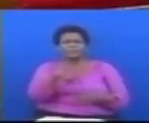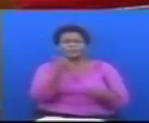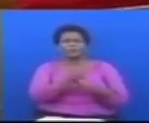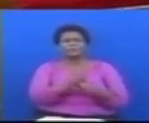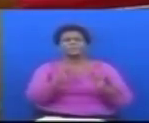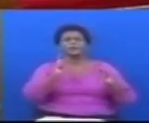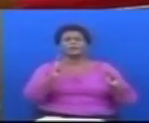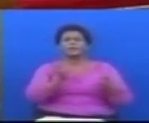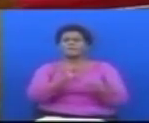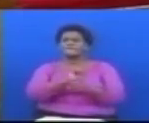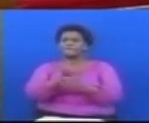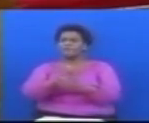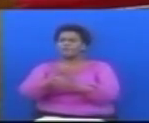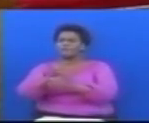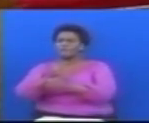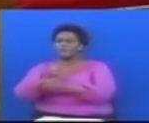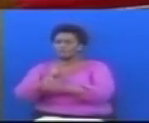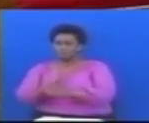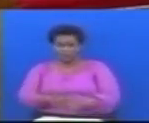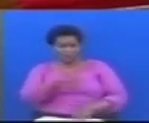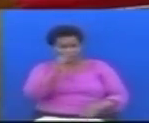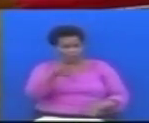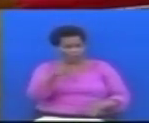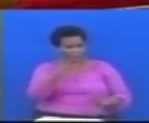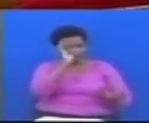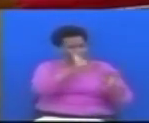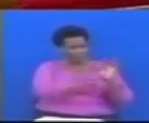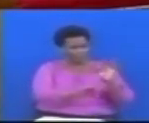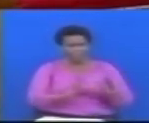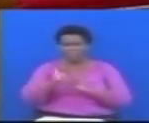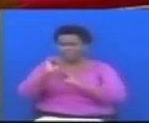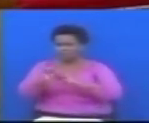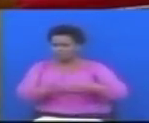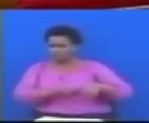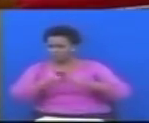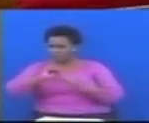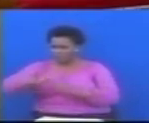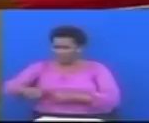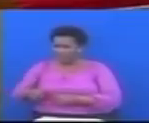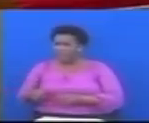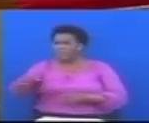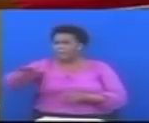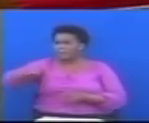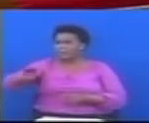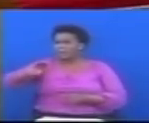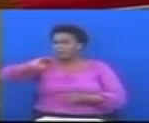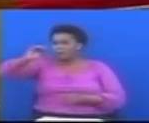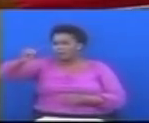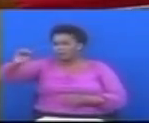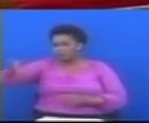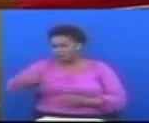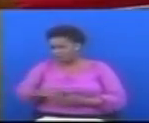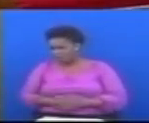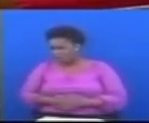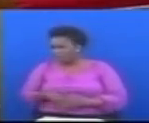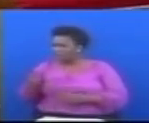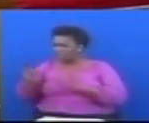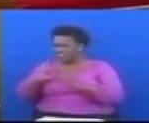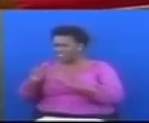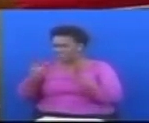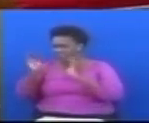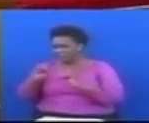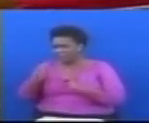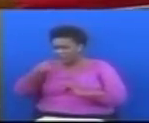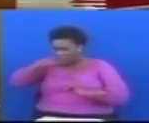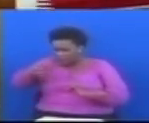mbalimbali watapata wananchi wa Kibiti na wananchi wa pia wilaya ya Rufiji na maeneo ya mkoa wa Morogoro. Kwa hiyo hilo kwa kweli halina mjadala, ndio ambavyo